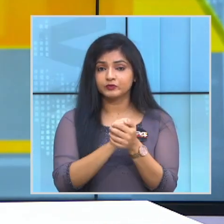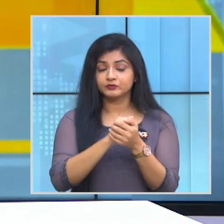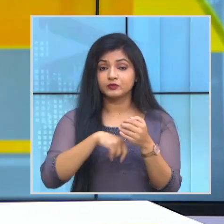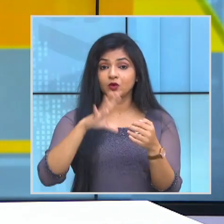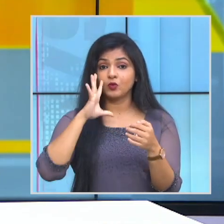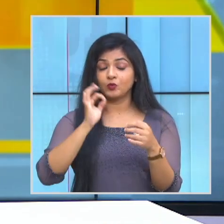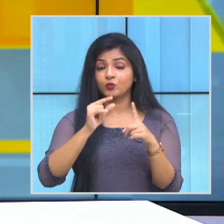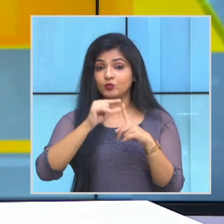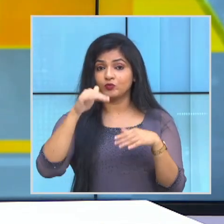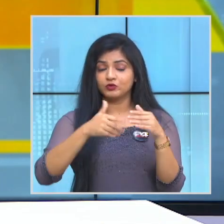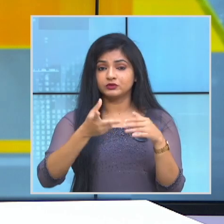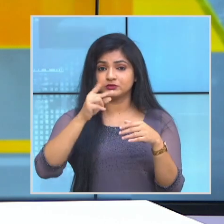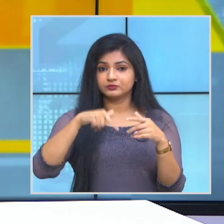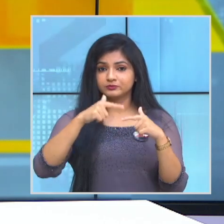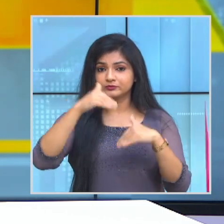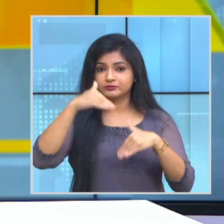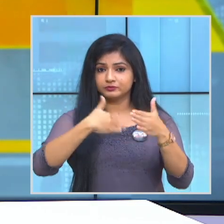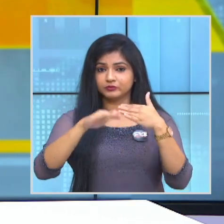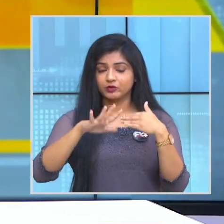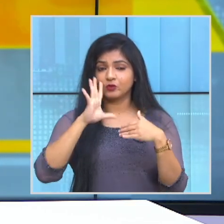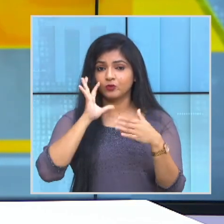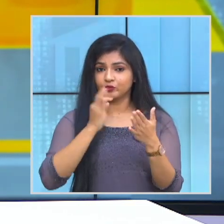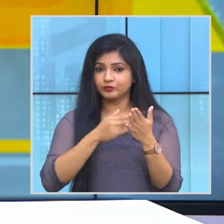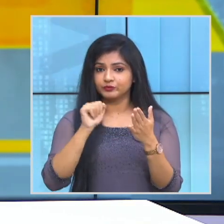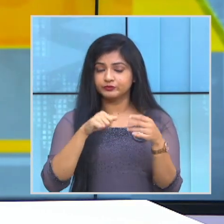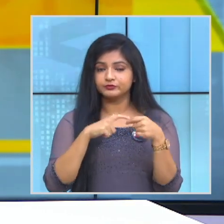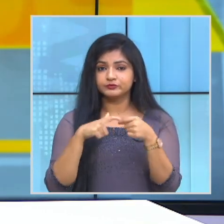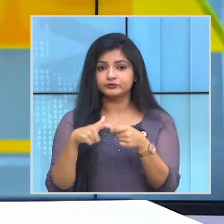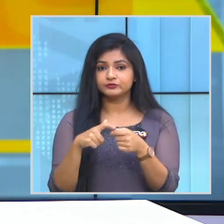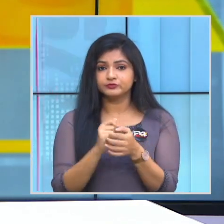രാഷ്ട്രീയ കാലാവസ്ഥയിലാണ് ഉപതെരഞ്ഞെടുപ്പ് വരാൻ പോകുന്നത് എന്നതും ശ്രദ്ധേയമാണ്. സൂരജ് സജി.